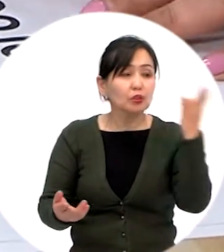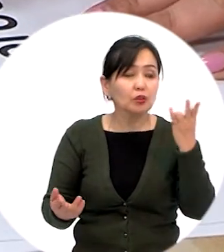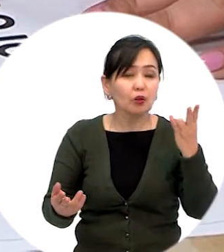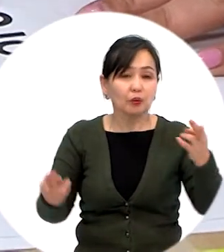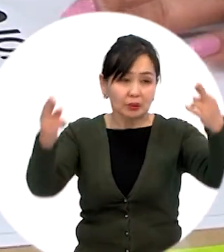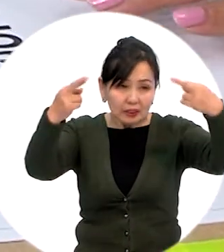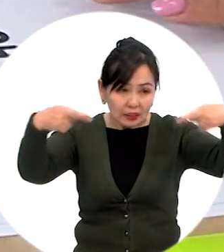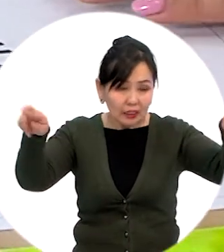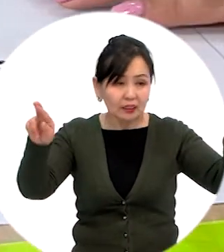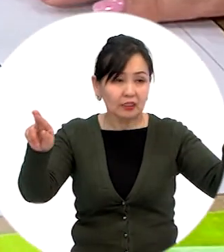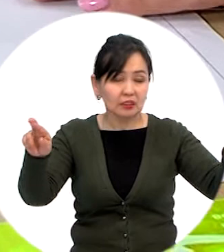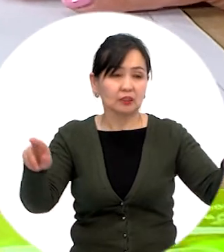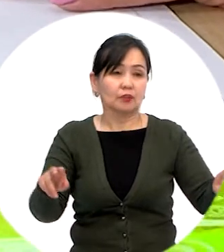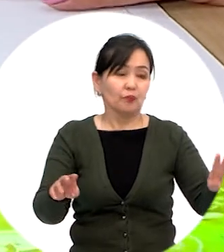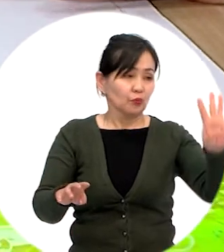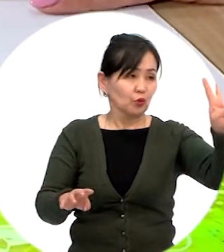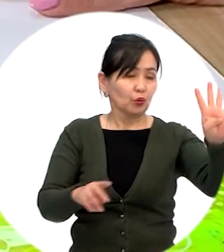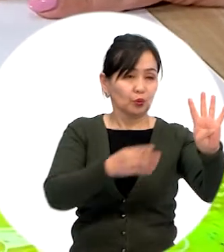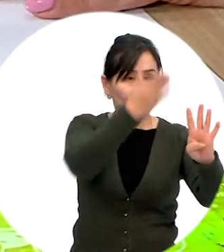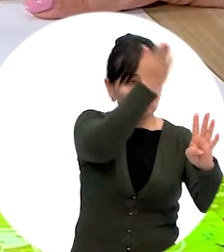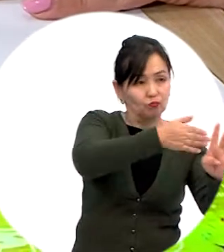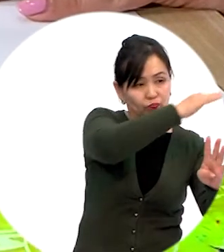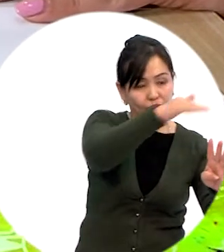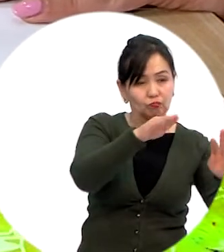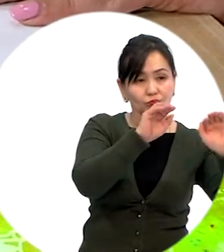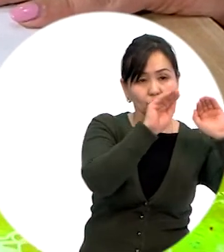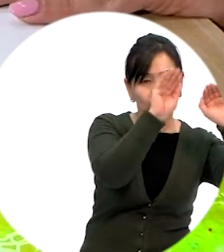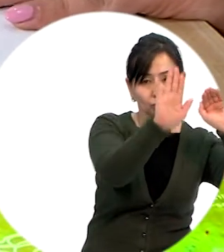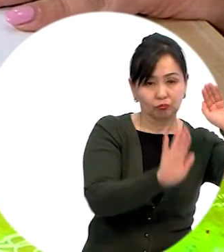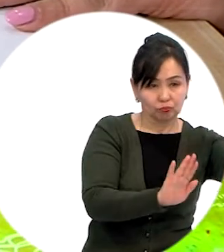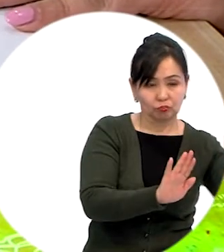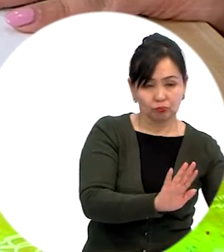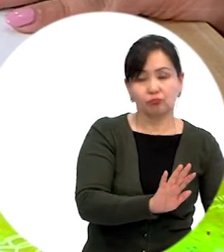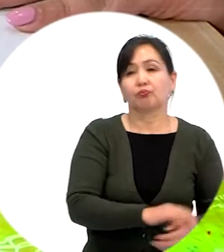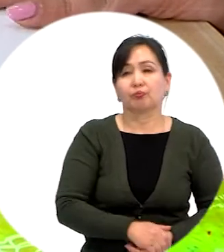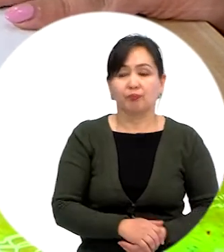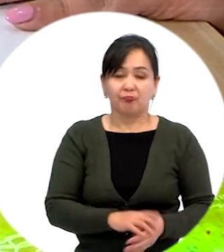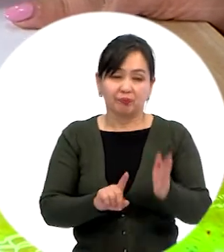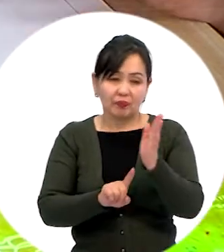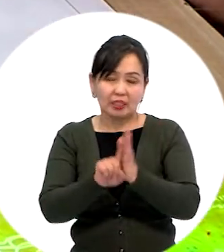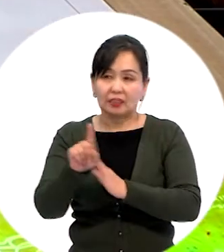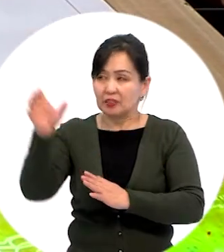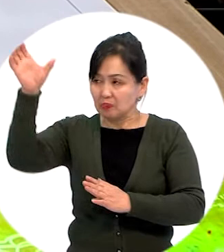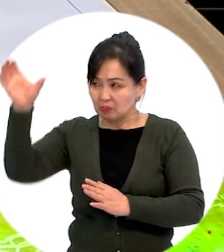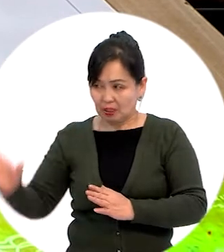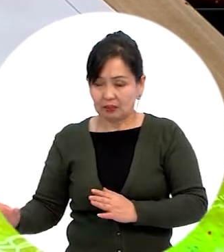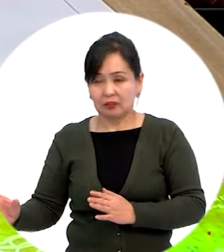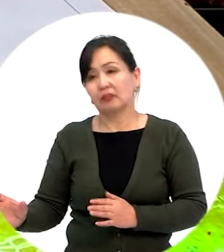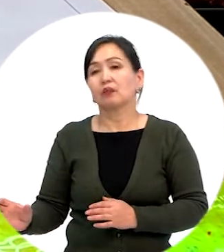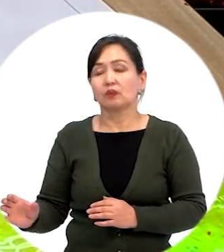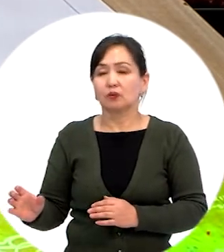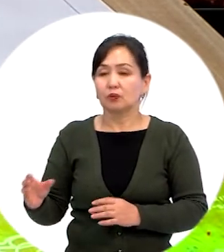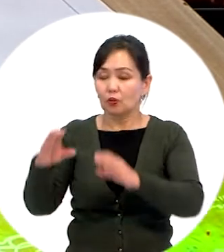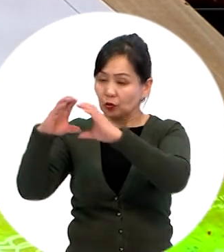жимс хүнсний ногоо гэж ангилж дөрвөн нүдэнд байрлуулъя. За